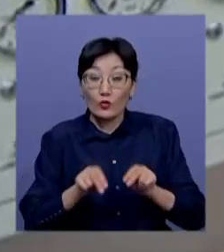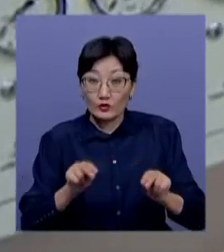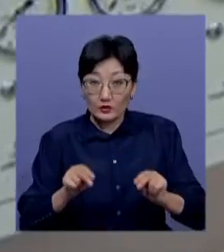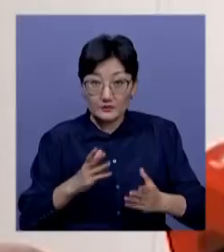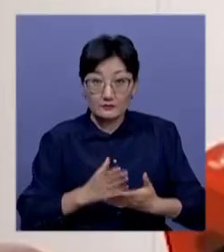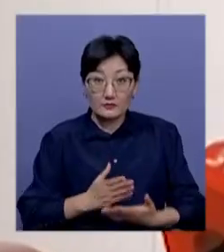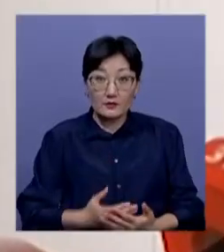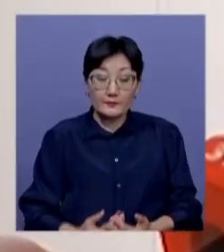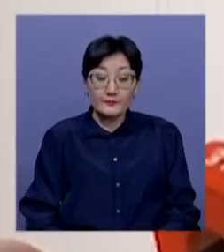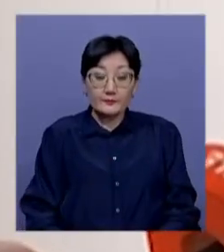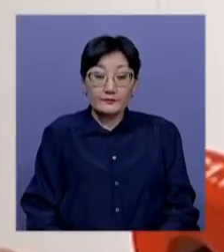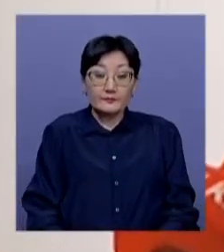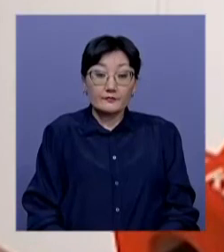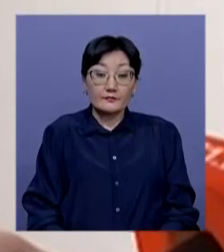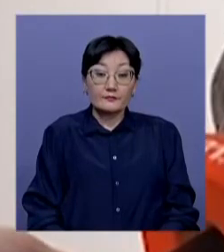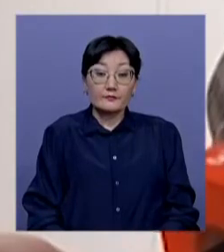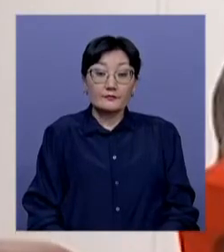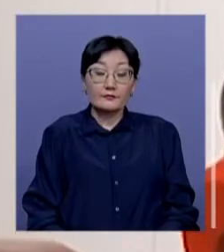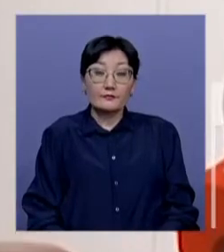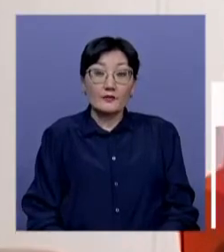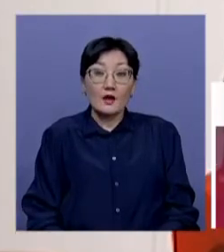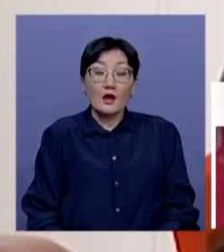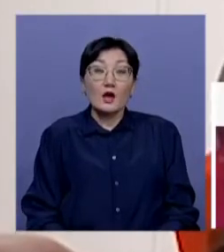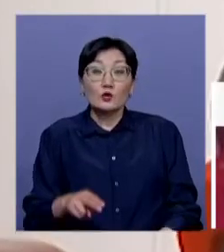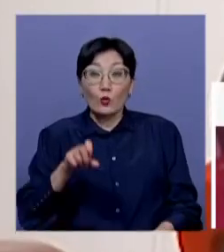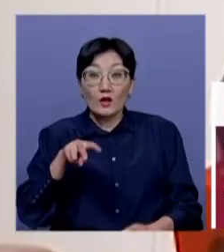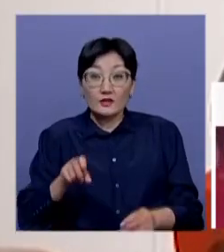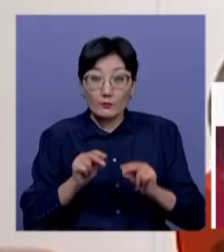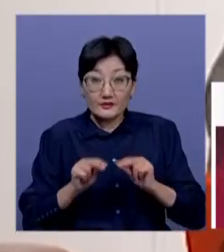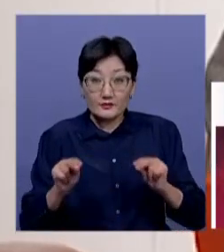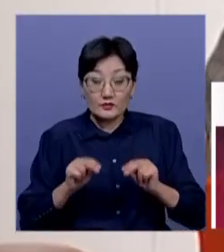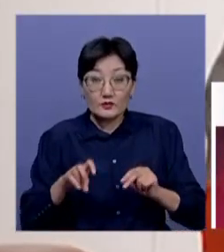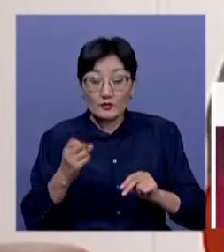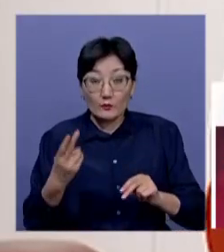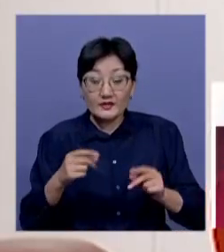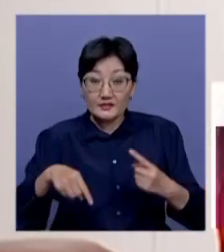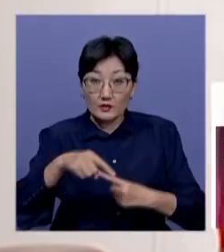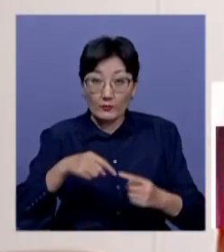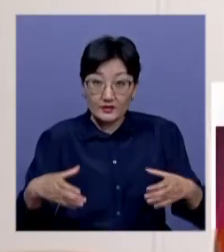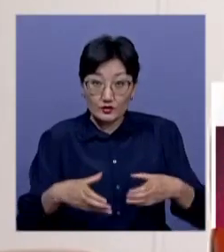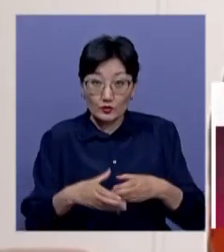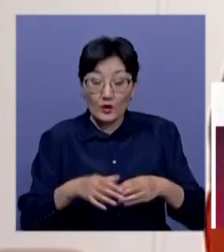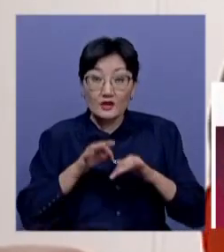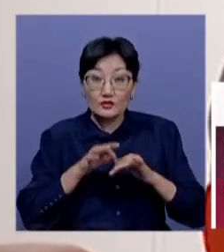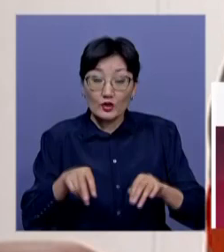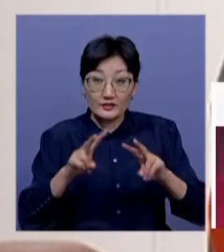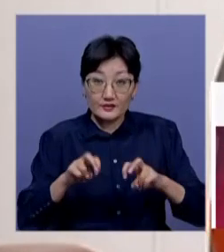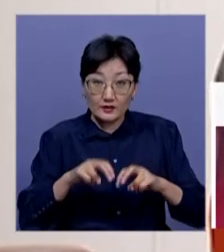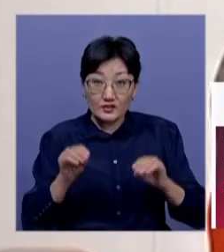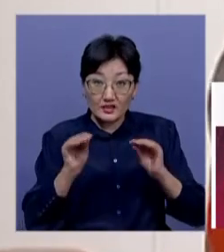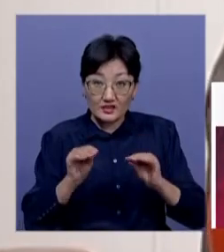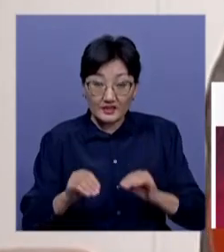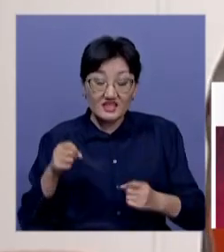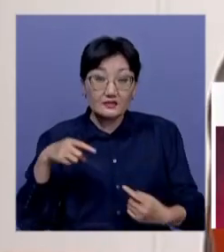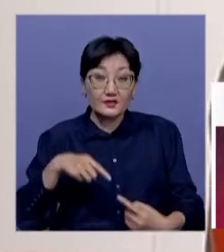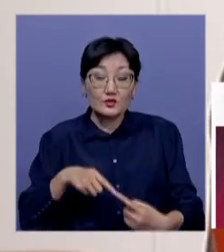айтады. Я убеждена в том, что дуалды білім беру бойынша ұлттық кәсіпкерлік палатасының жүргізген зерттеу